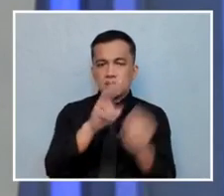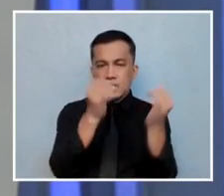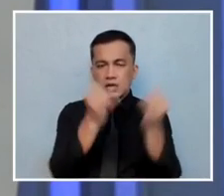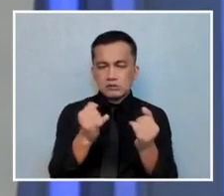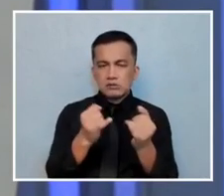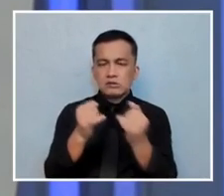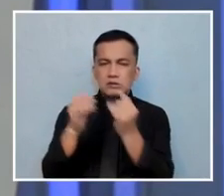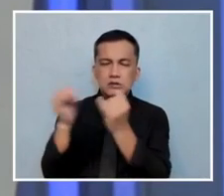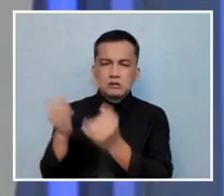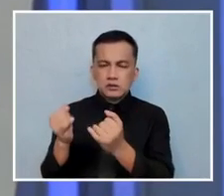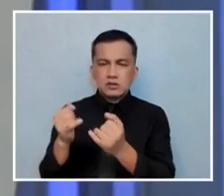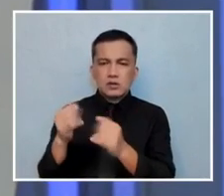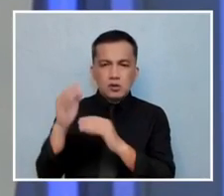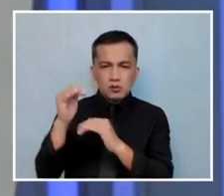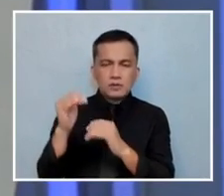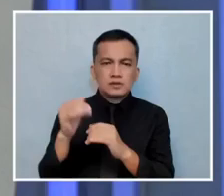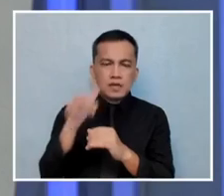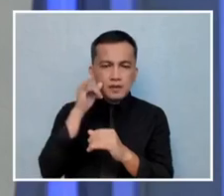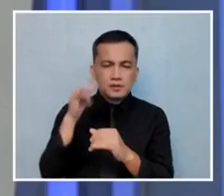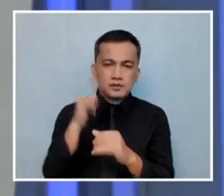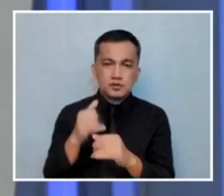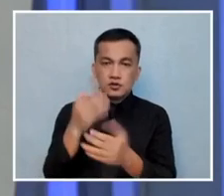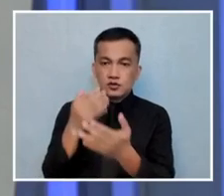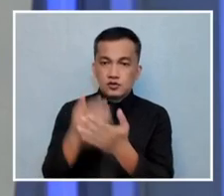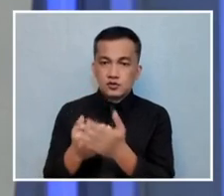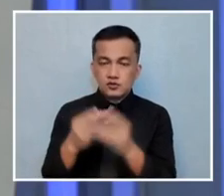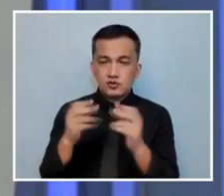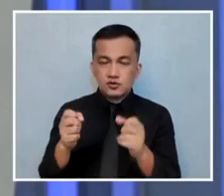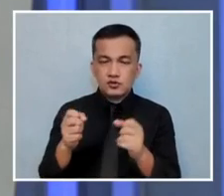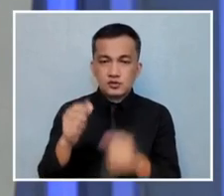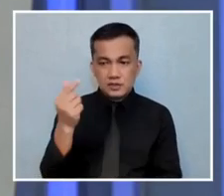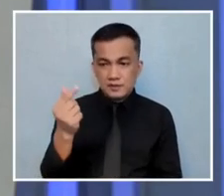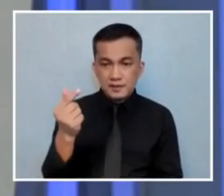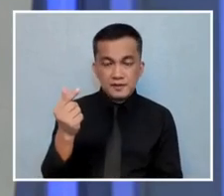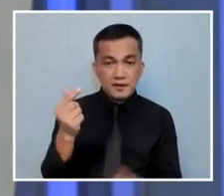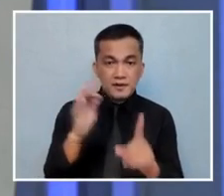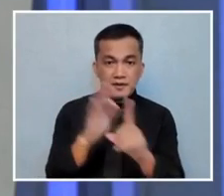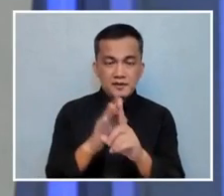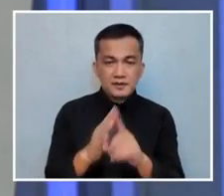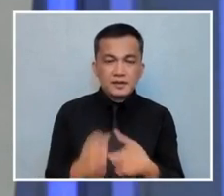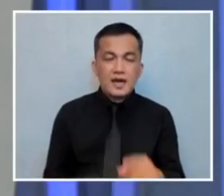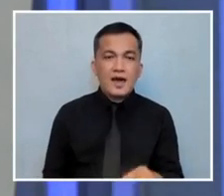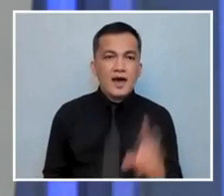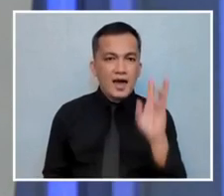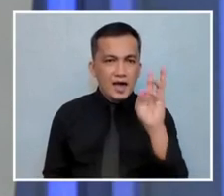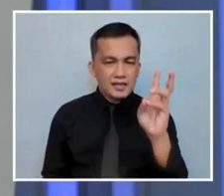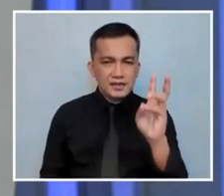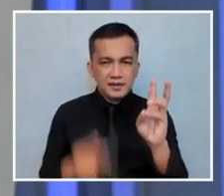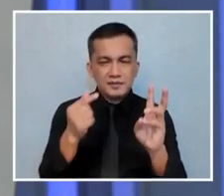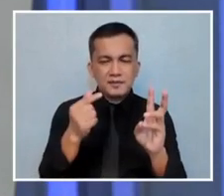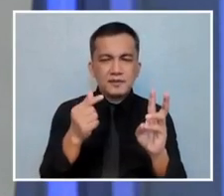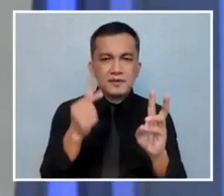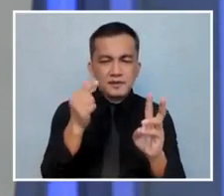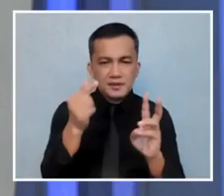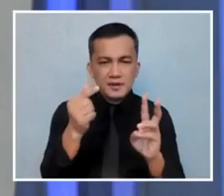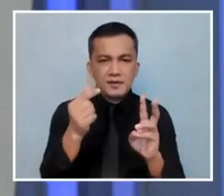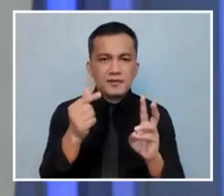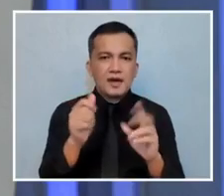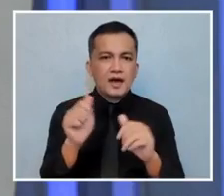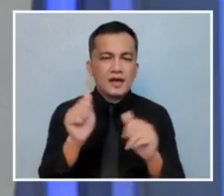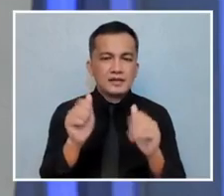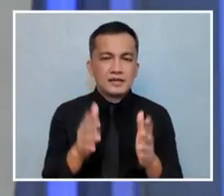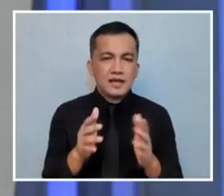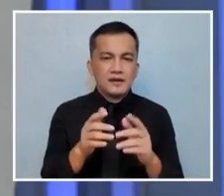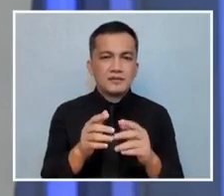kahapon. Samantala, good news naman sa K-pop fans, 6 na K-pop acts ang bibisita sa bansa.